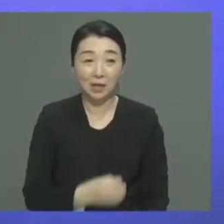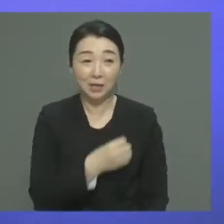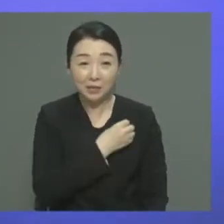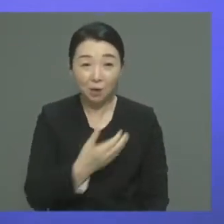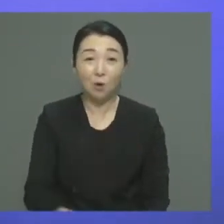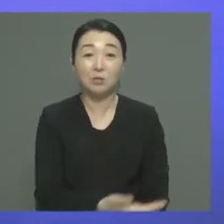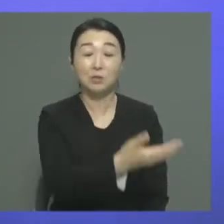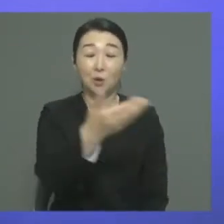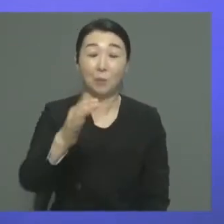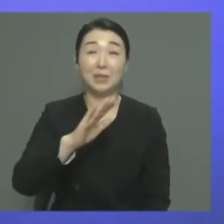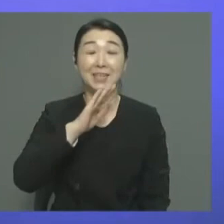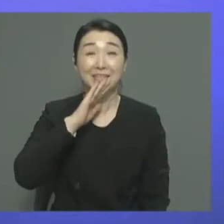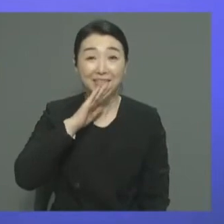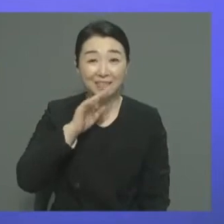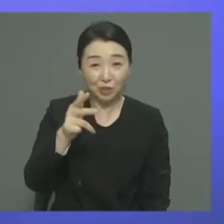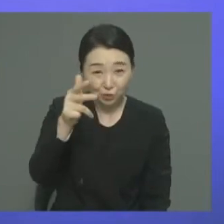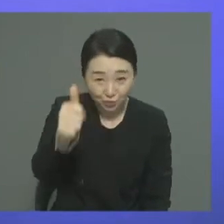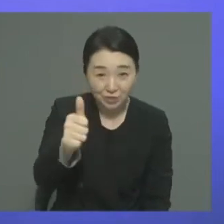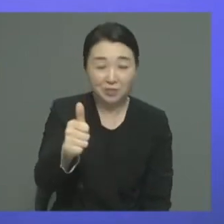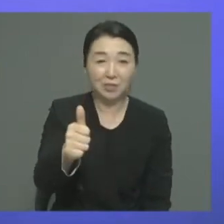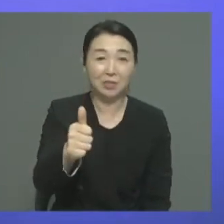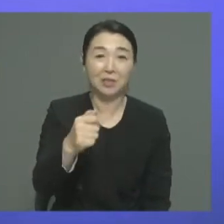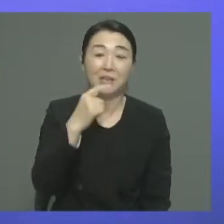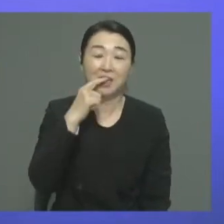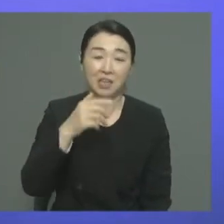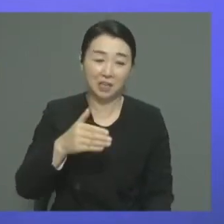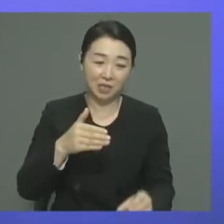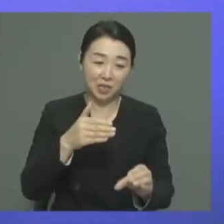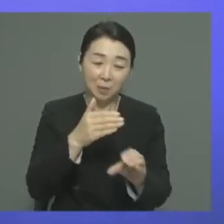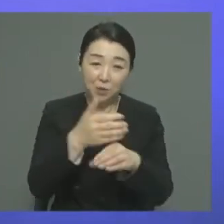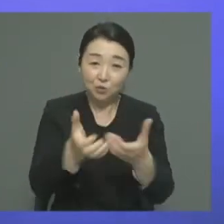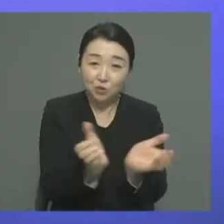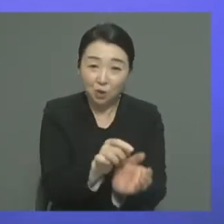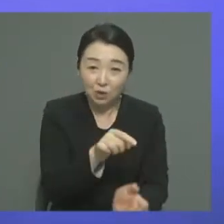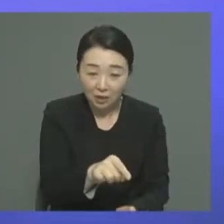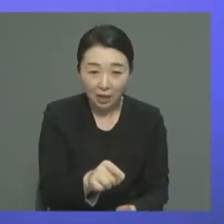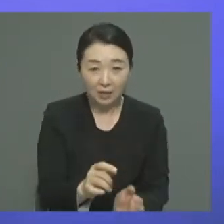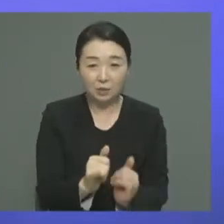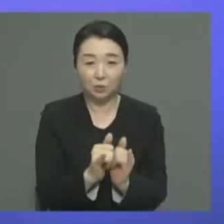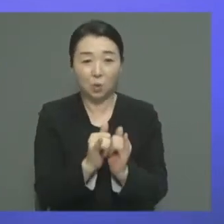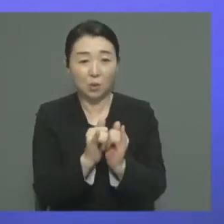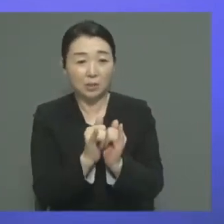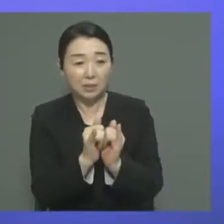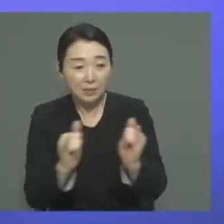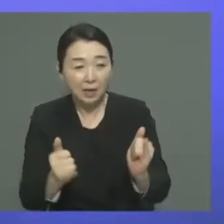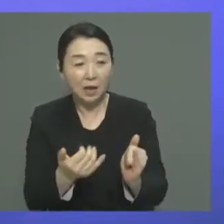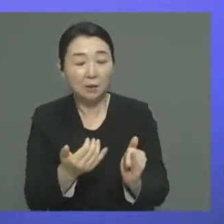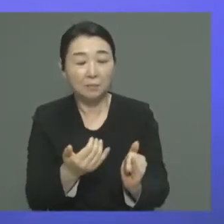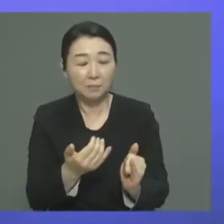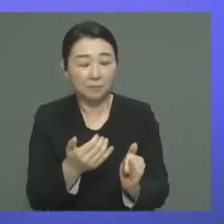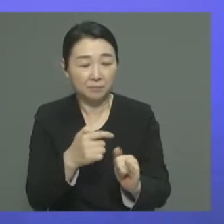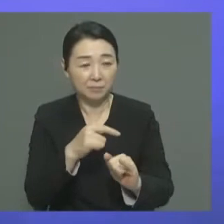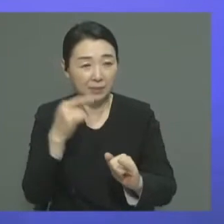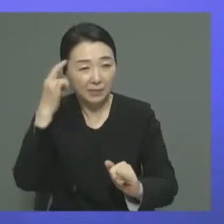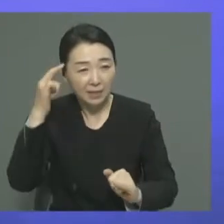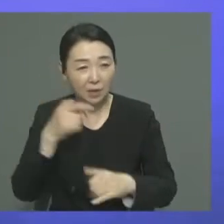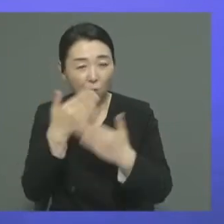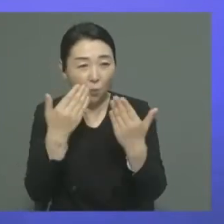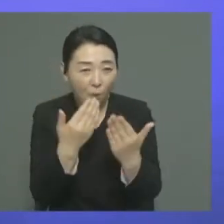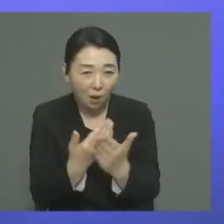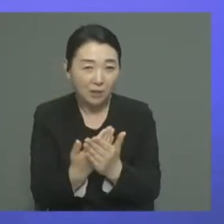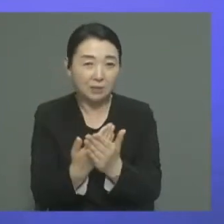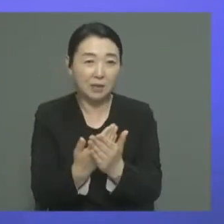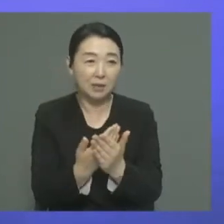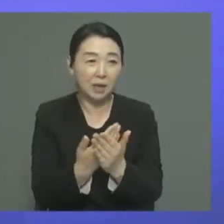진정한 민주 장당 그리고 민심에 민감하게 반응한 진정한 국민 돈 정당으로